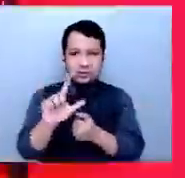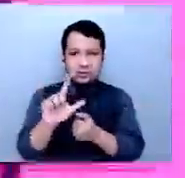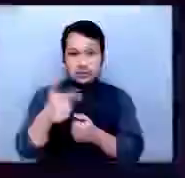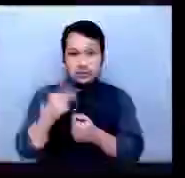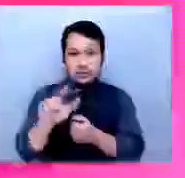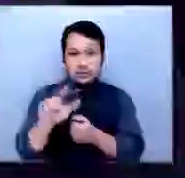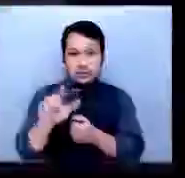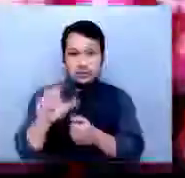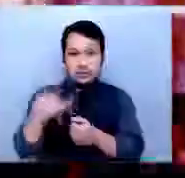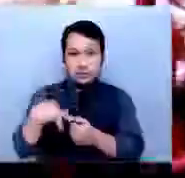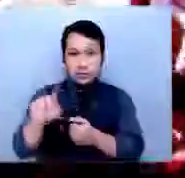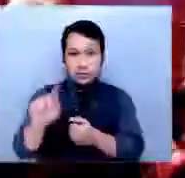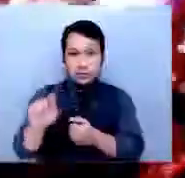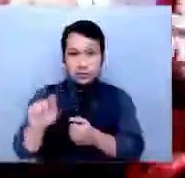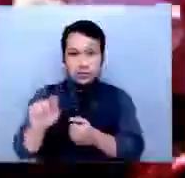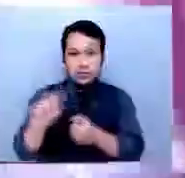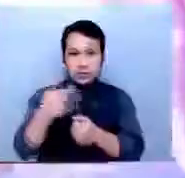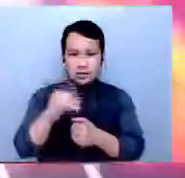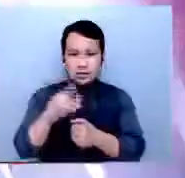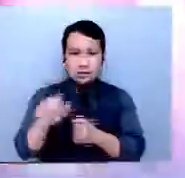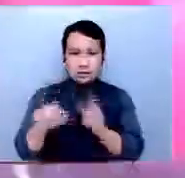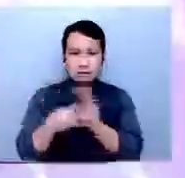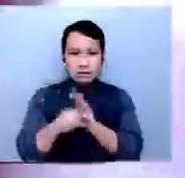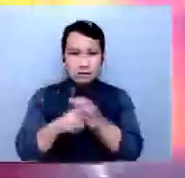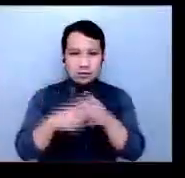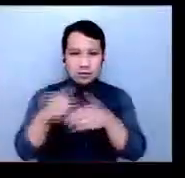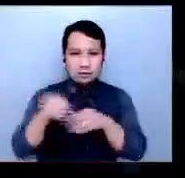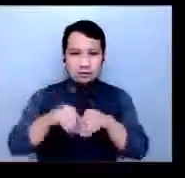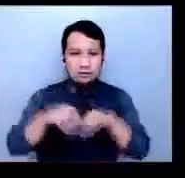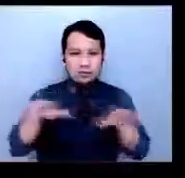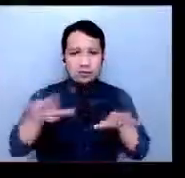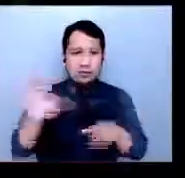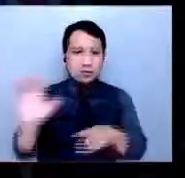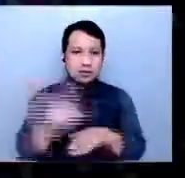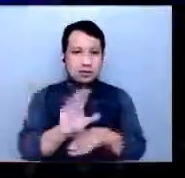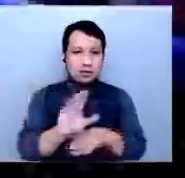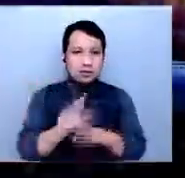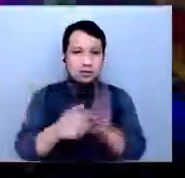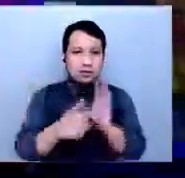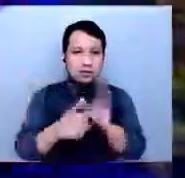ng Hungary na pinagbawalan na i-display ang kanilang affection.